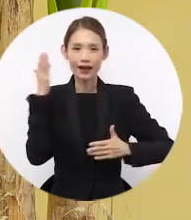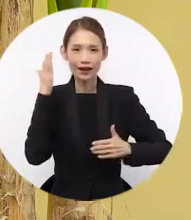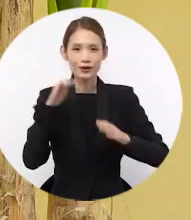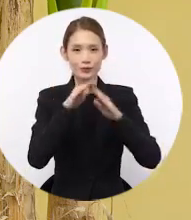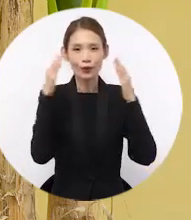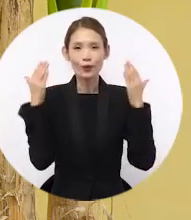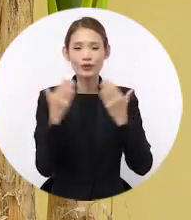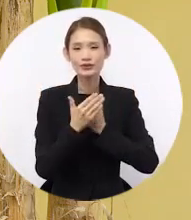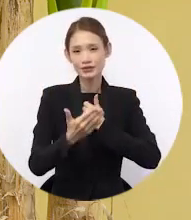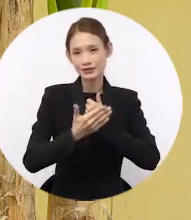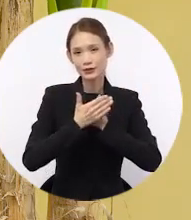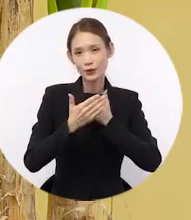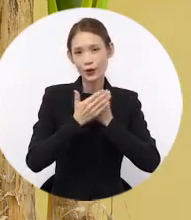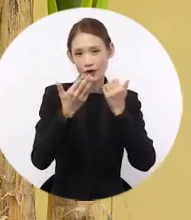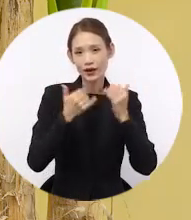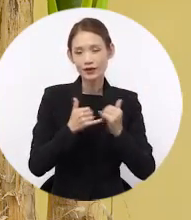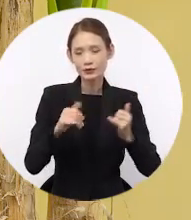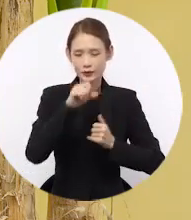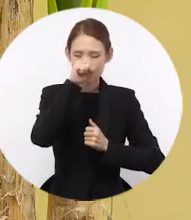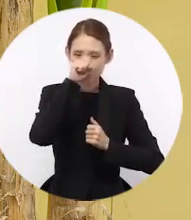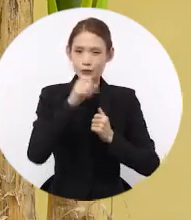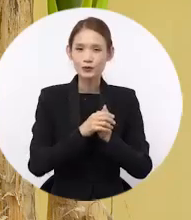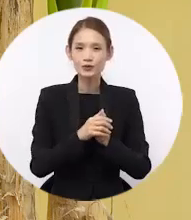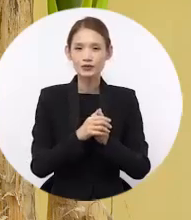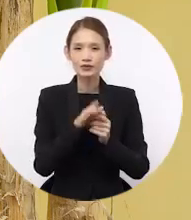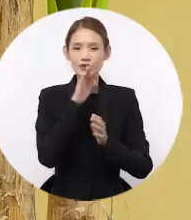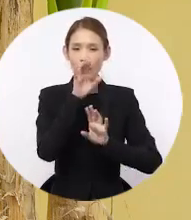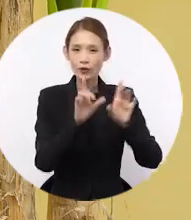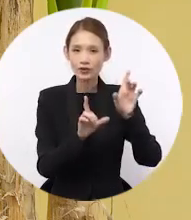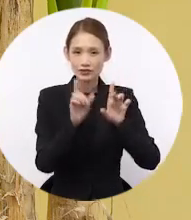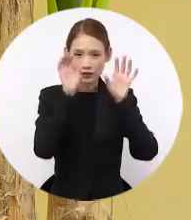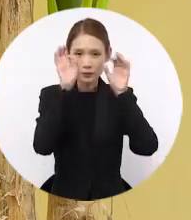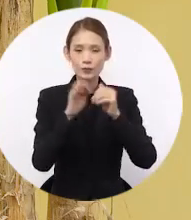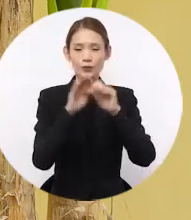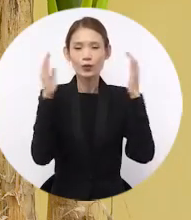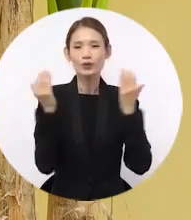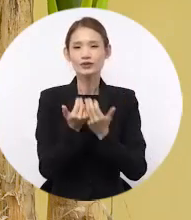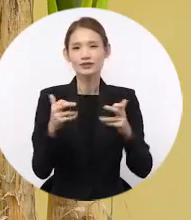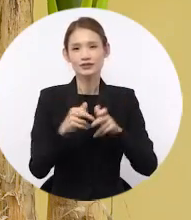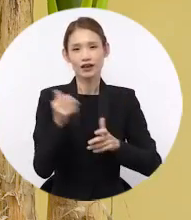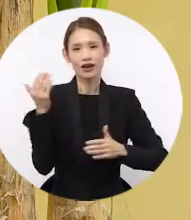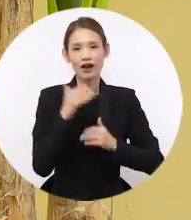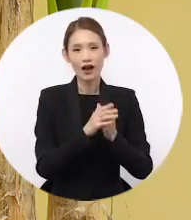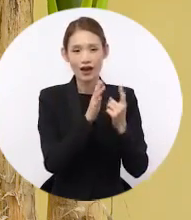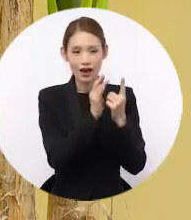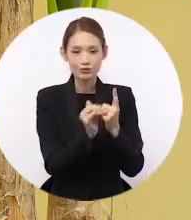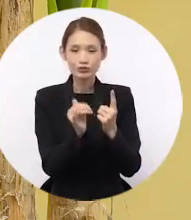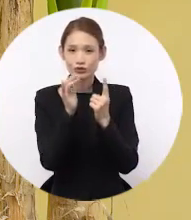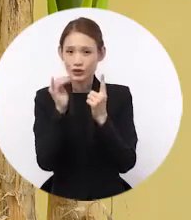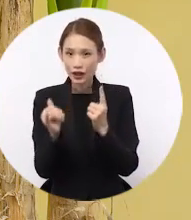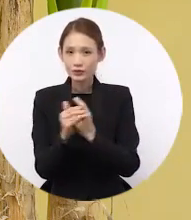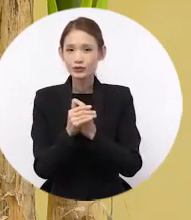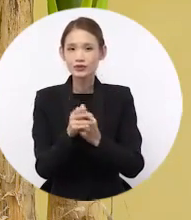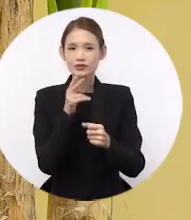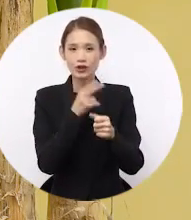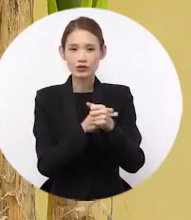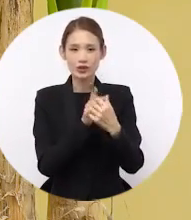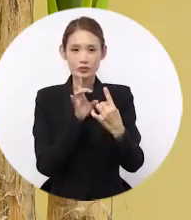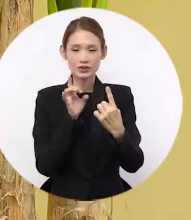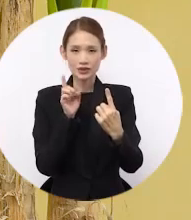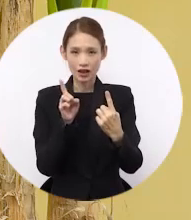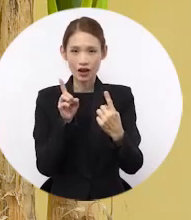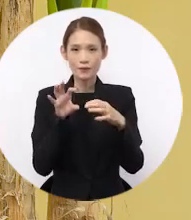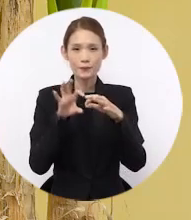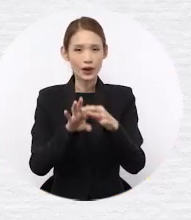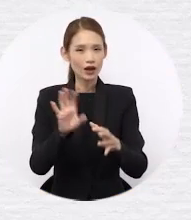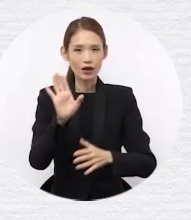학생에 모든 지원하시는 분이 계시면 좋겠지만 사실 현실적으로 지금 모든 장애 학생들에게 한 분씩 선생님이 붙기가